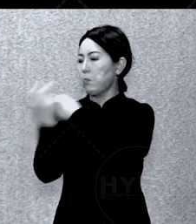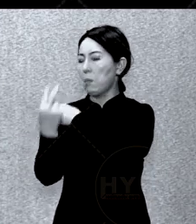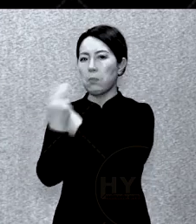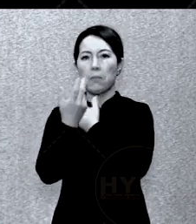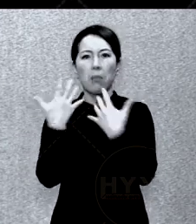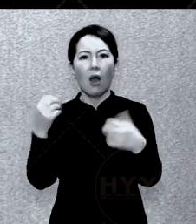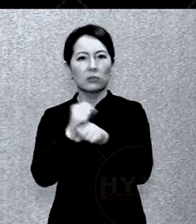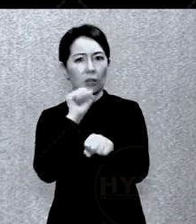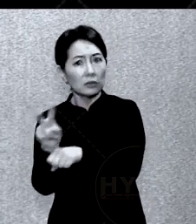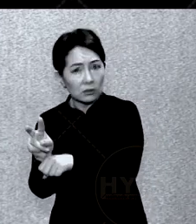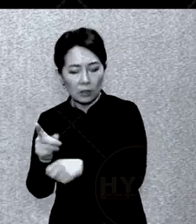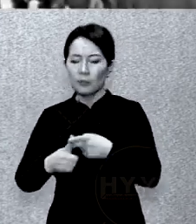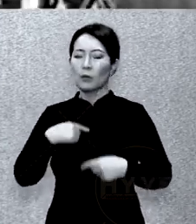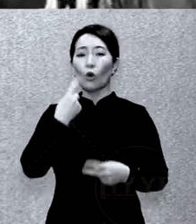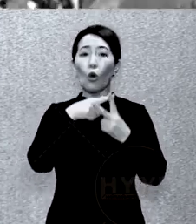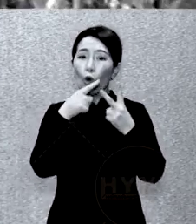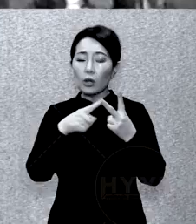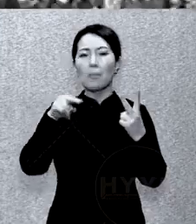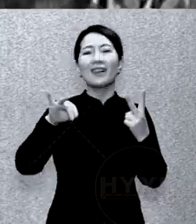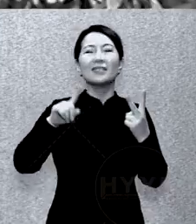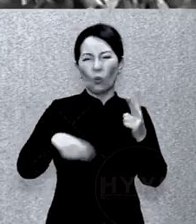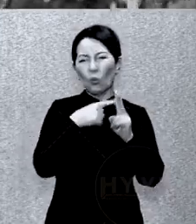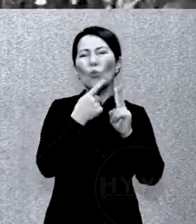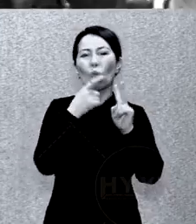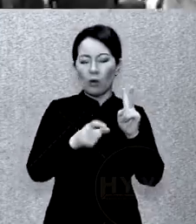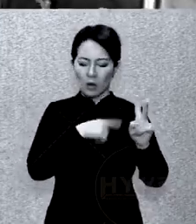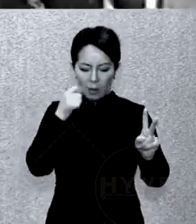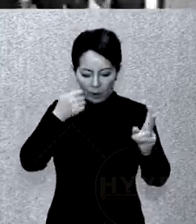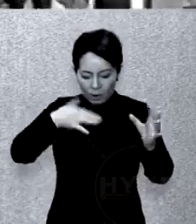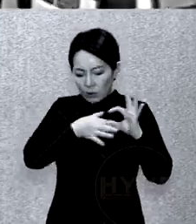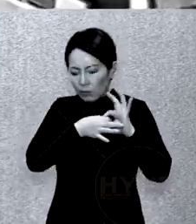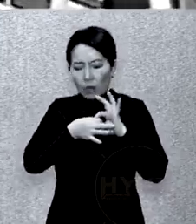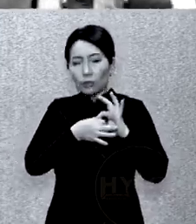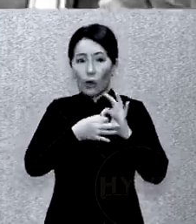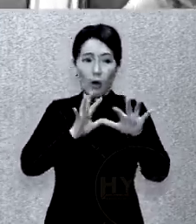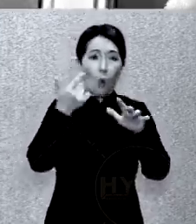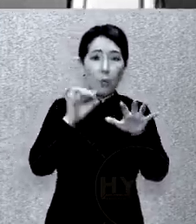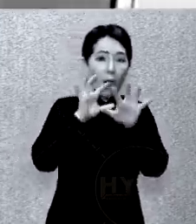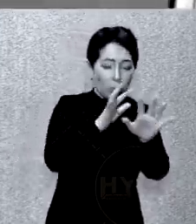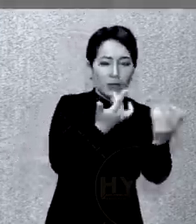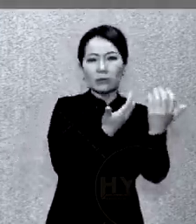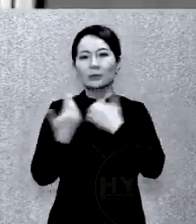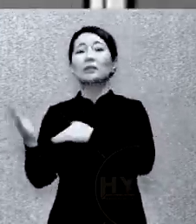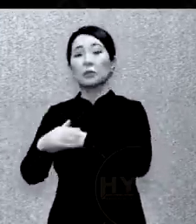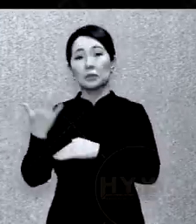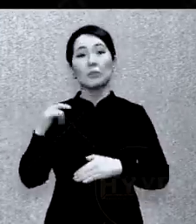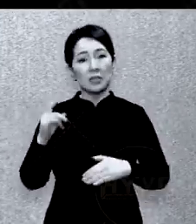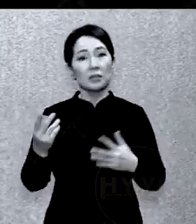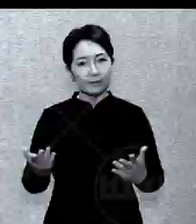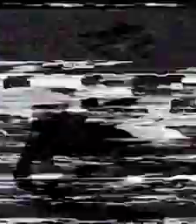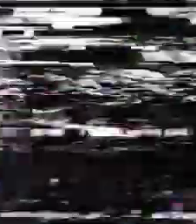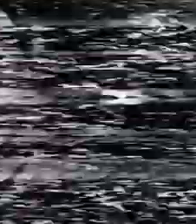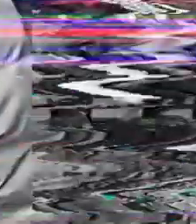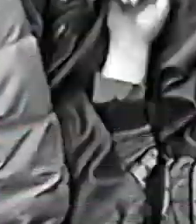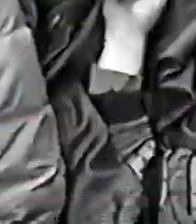олон хүмүүсийг ажлаас нь халсан. Манай хоёрч барьтцаан бас тэ дэрүүд хүмүүс бол маш бас насварж байсан буцах